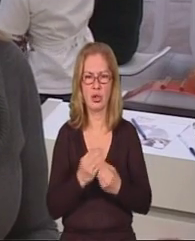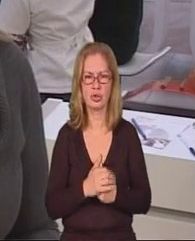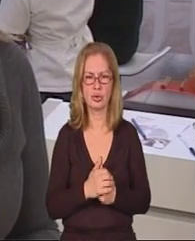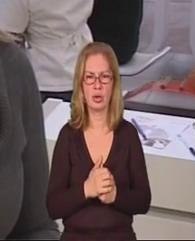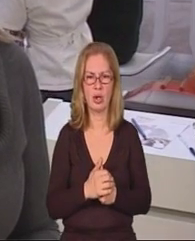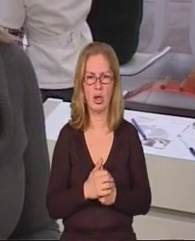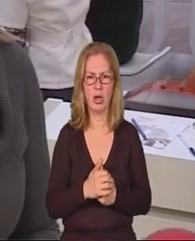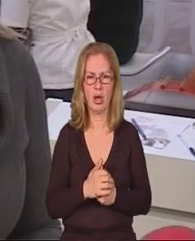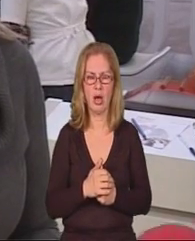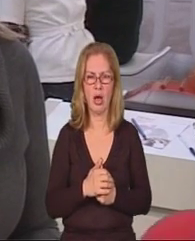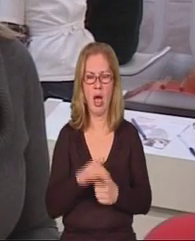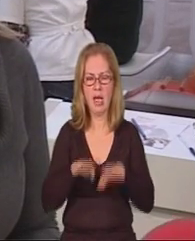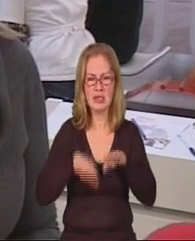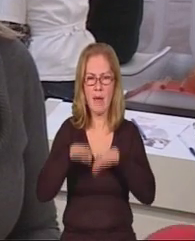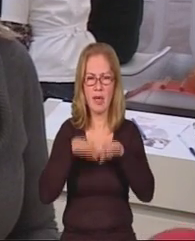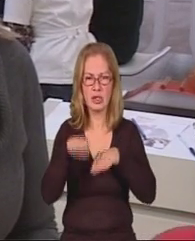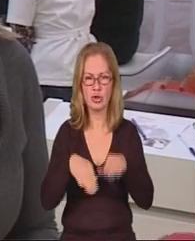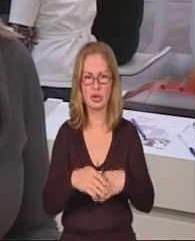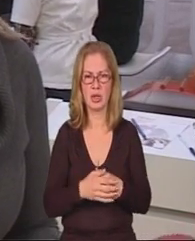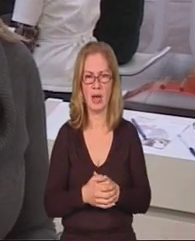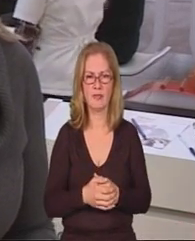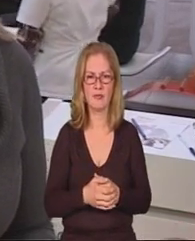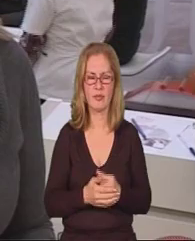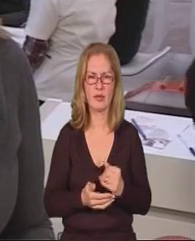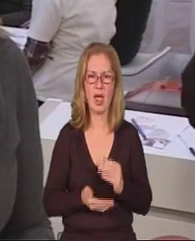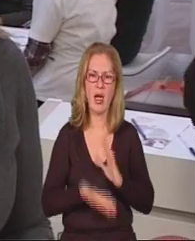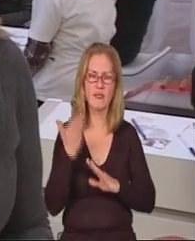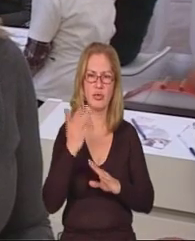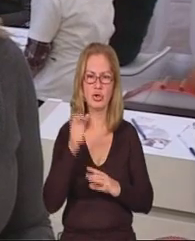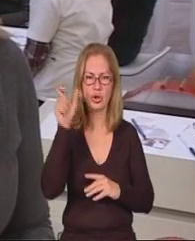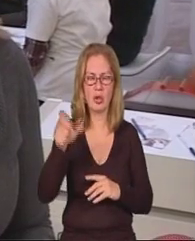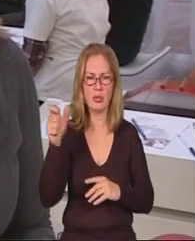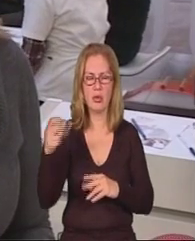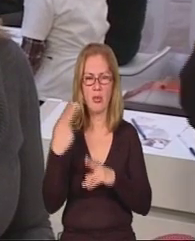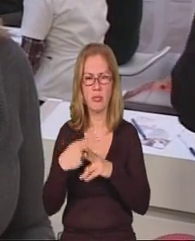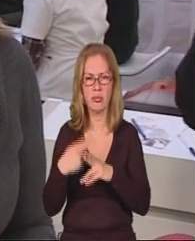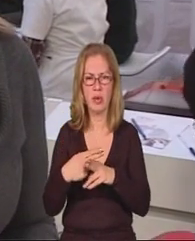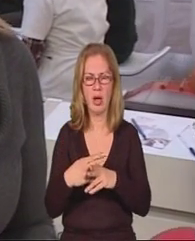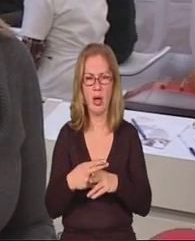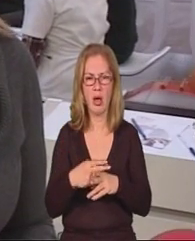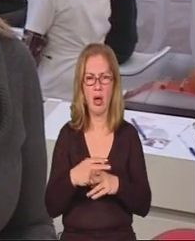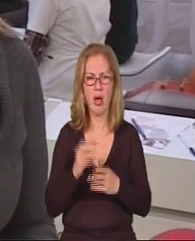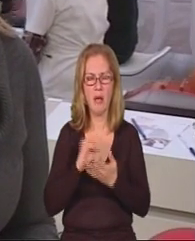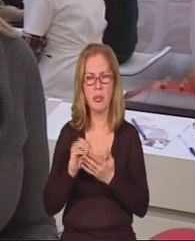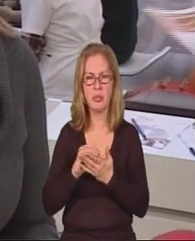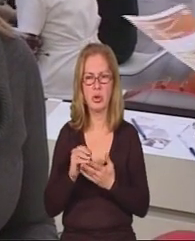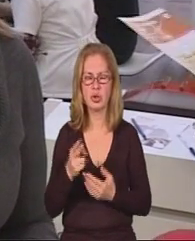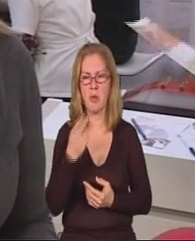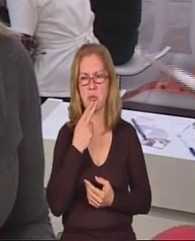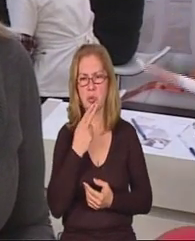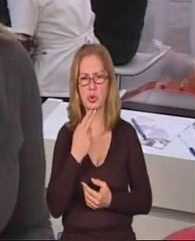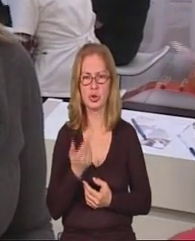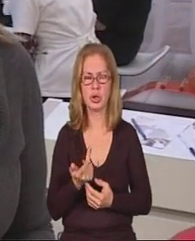svakodnevnim fizičkim aktivnostima, poput penjanja stepeništa. Međutim, većina pacijenata pušača ove tegobe